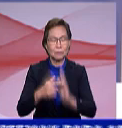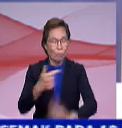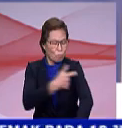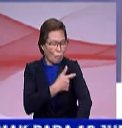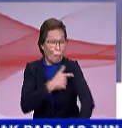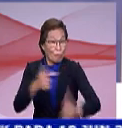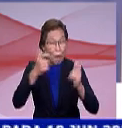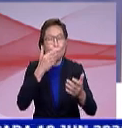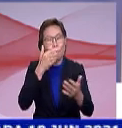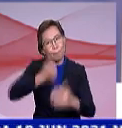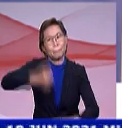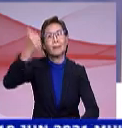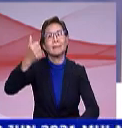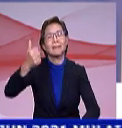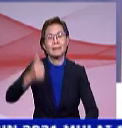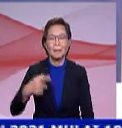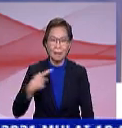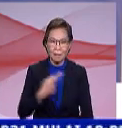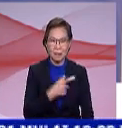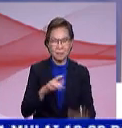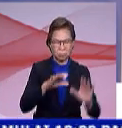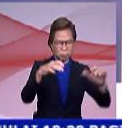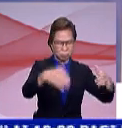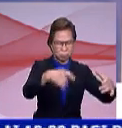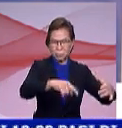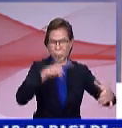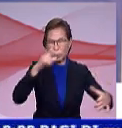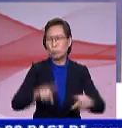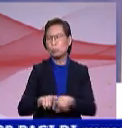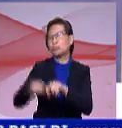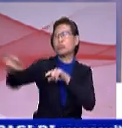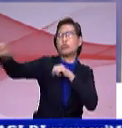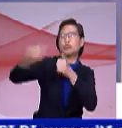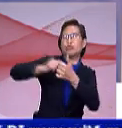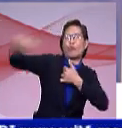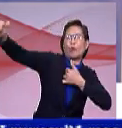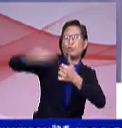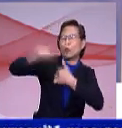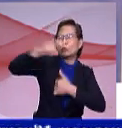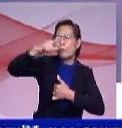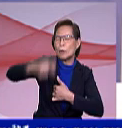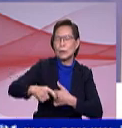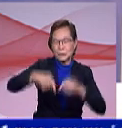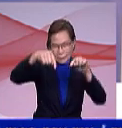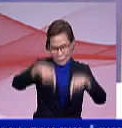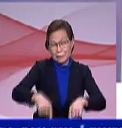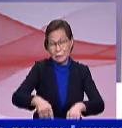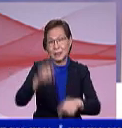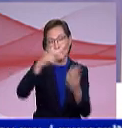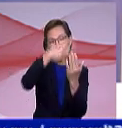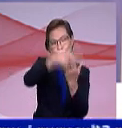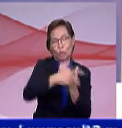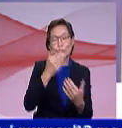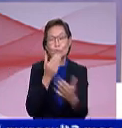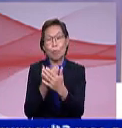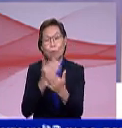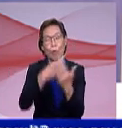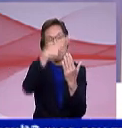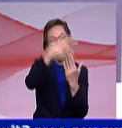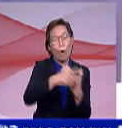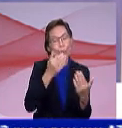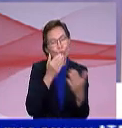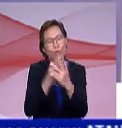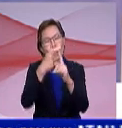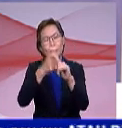ya. Lagipun kita kelompok di sini tak payah jauh-jauh lah pergi, kan. Saya rasa ini satu inisiatif yang baik daripada wilayah,